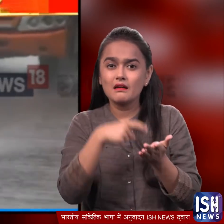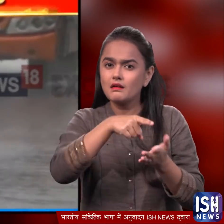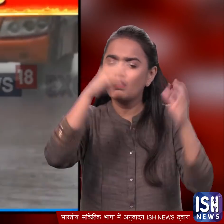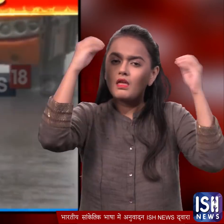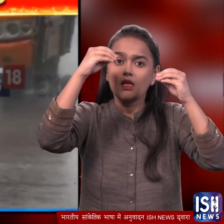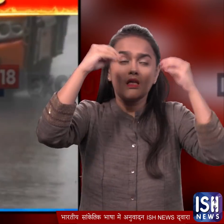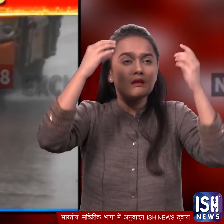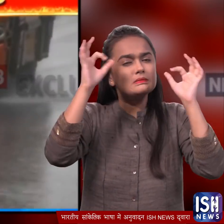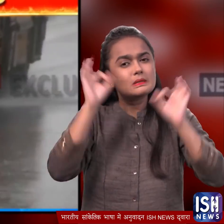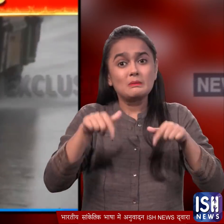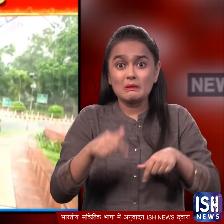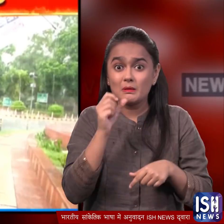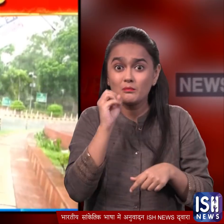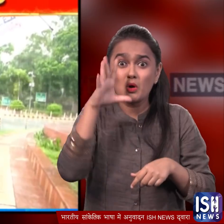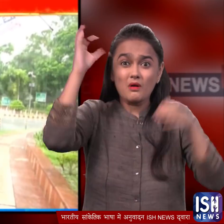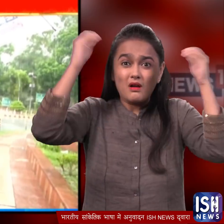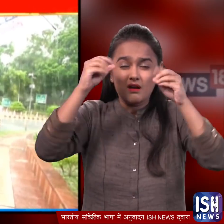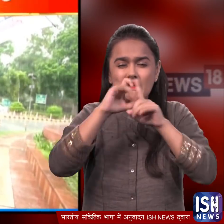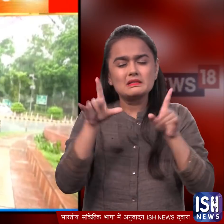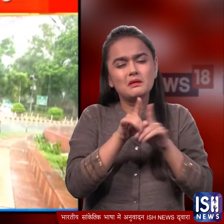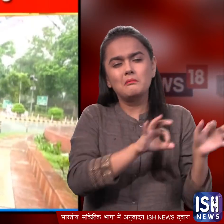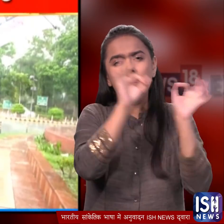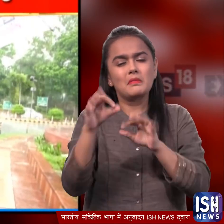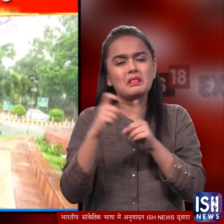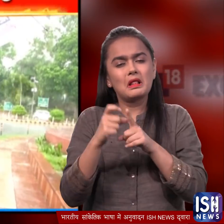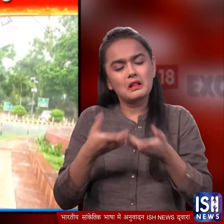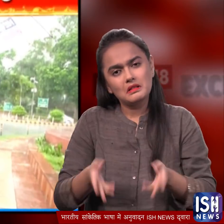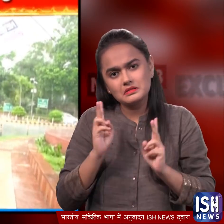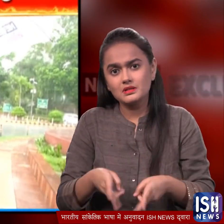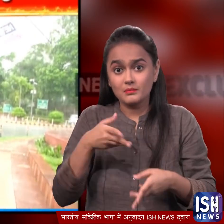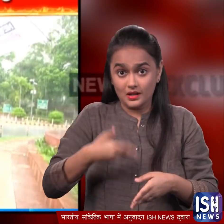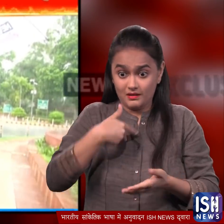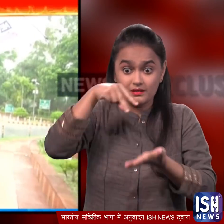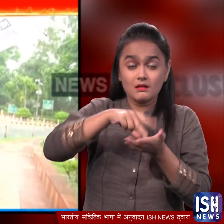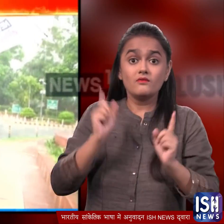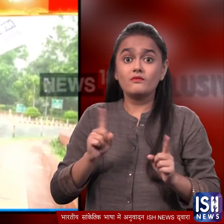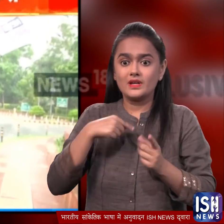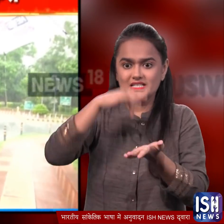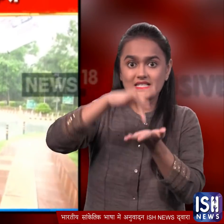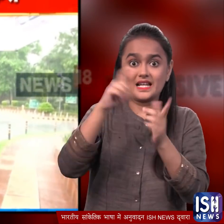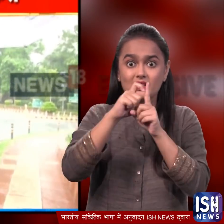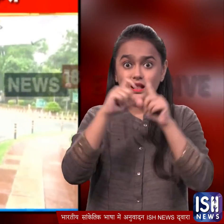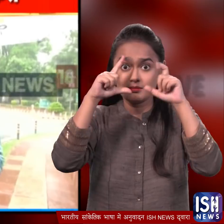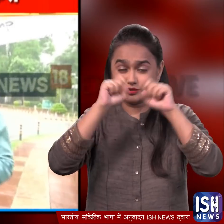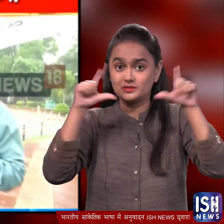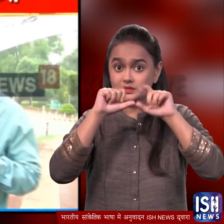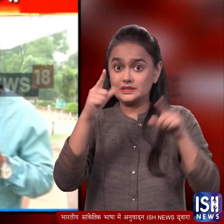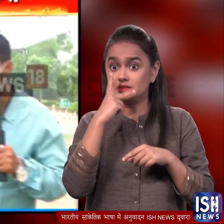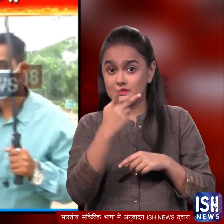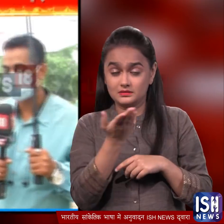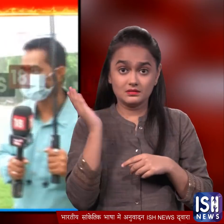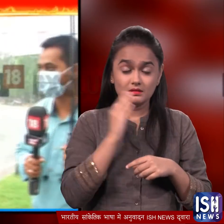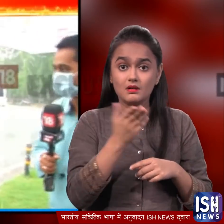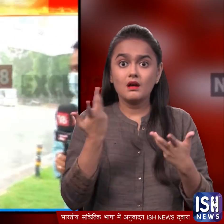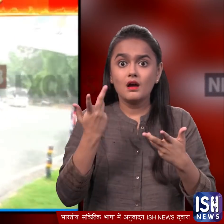ही बरसेंगे जैसे सुबह सुबह बरसे। दिल्ली में एक बार फिर झमाझम बारिश हो रही है। इस वक्त मैं मौजूद हूँ सेंट्रल दिल्ली में और आपको तस्वीरों के जरिए दिखाना चाहूंगा